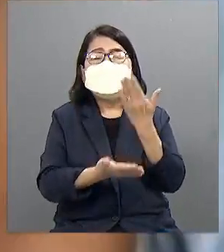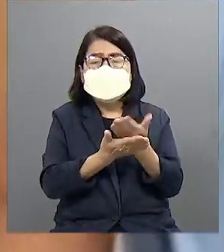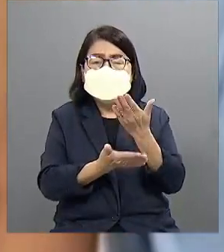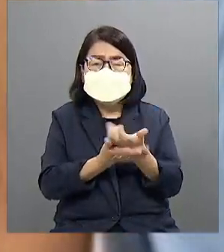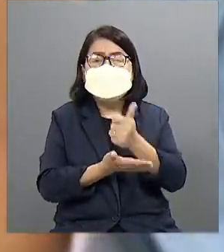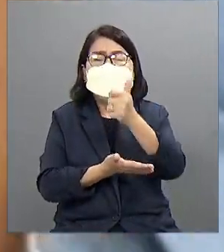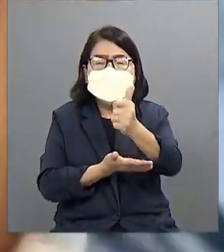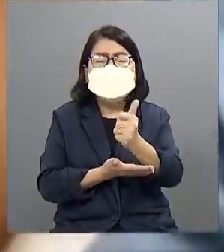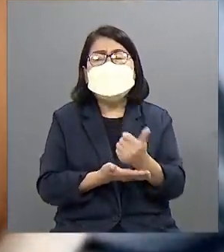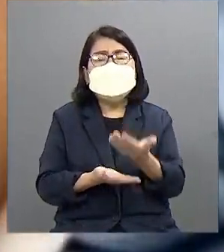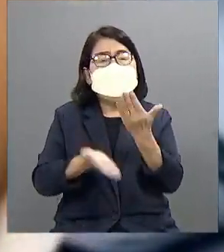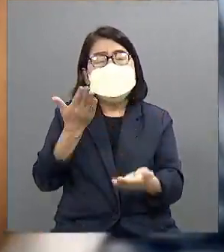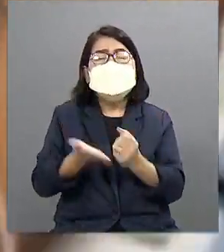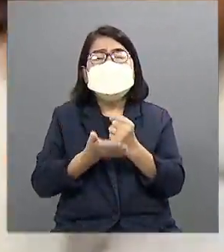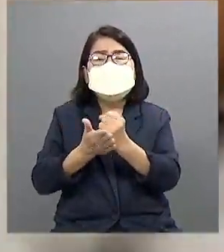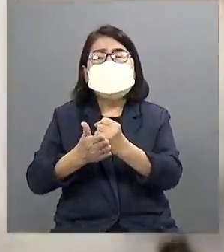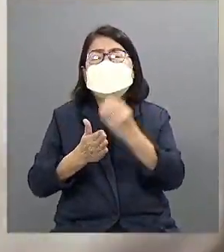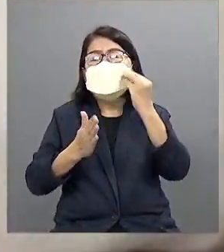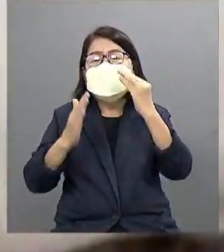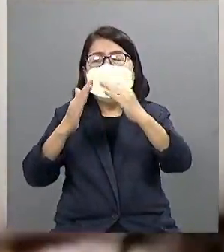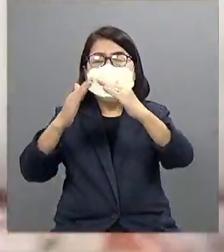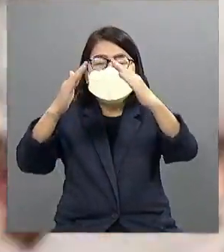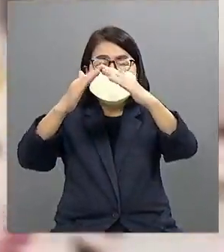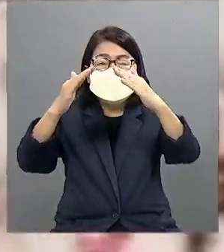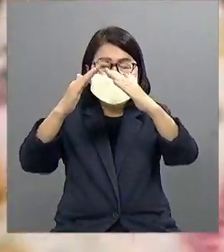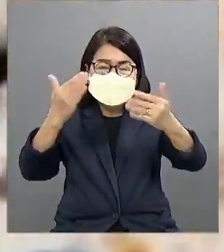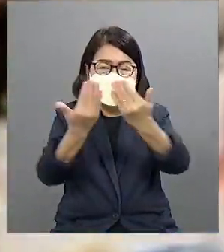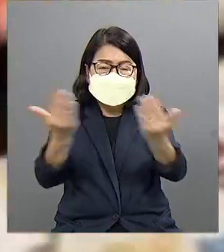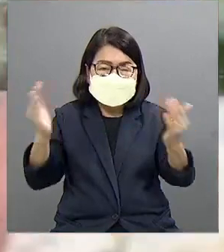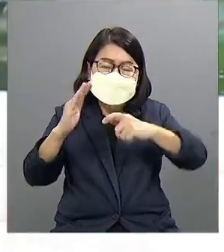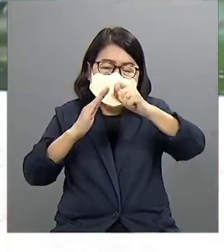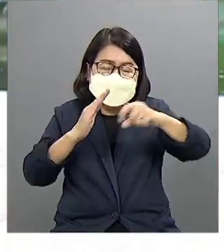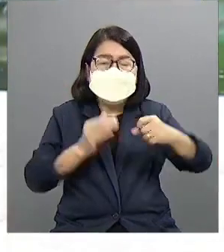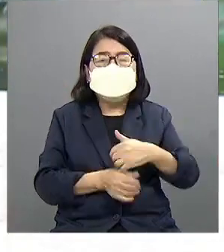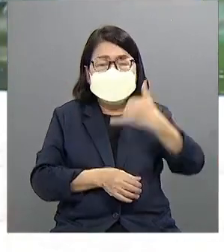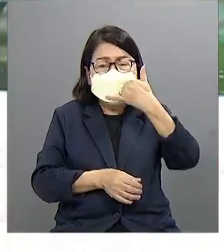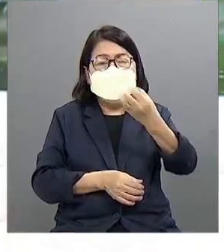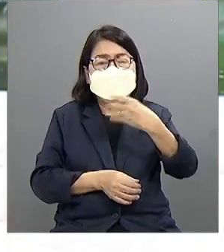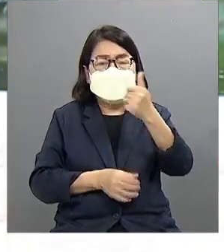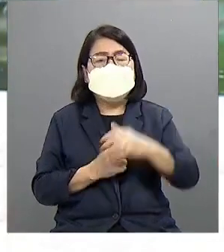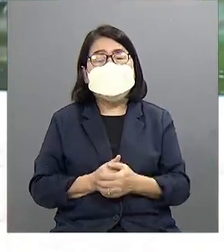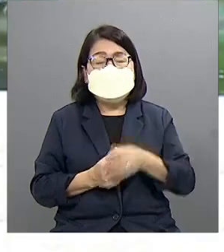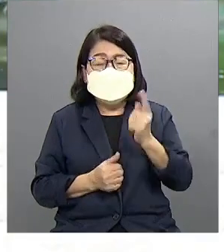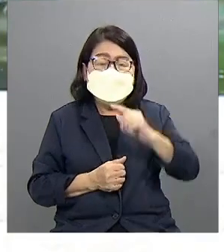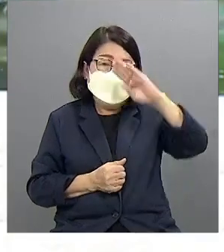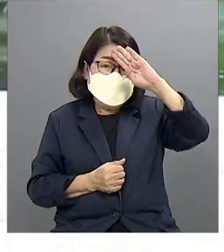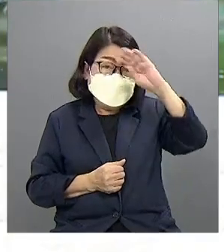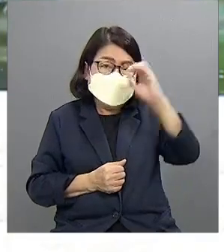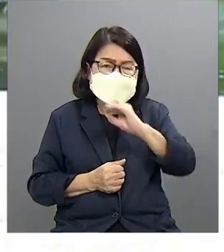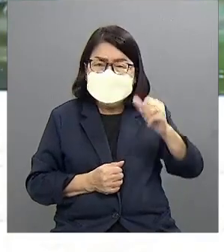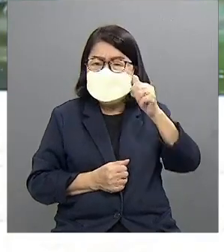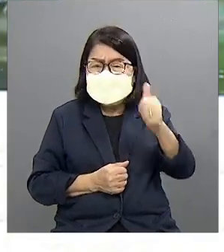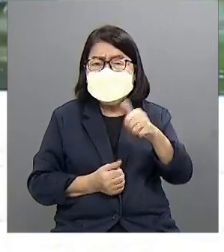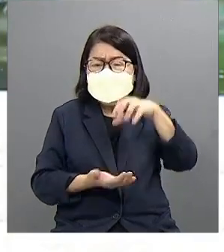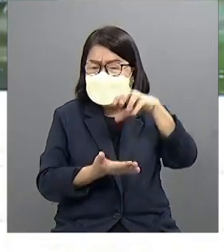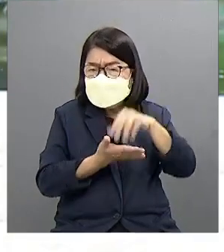ครัวนี้ก่อนก็ติดต่อเรามาได้เลยนะคะแม่ความไม่มีโรคเป็นลาภอันประเสริฐจริงๆค่ะคุณผู้ชมเป็นกำลัง